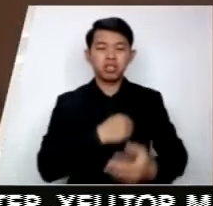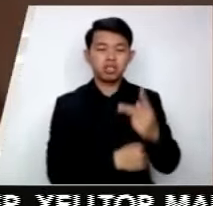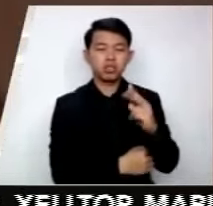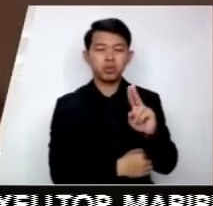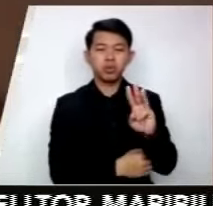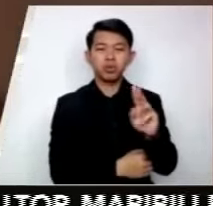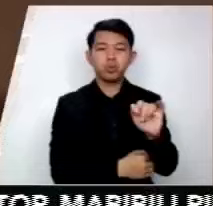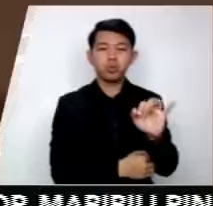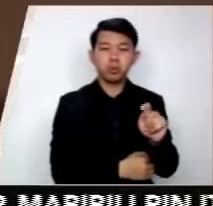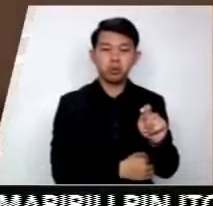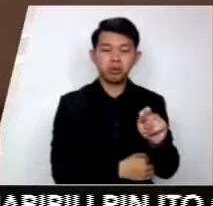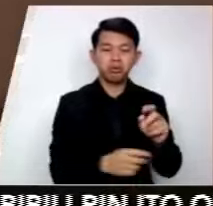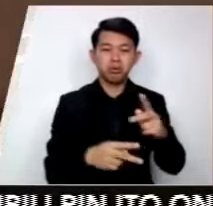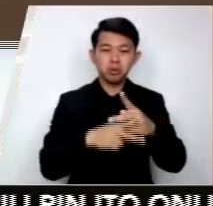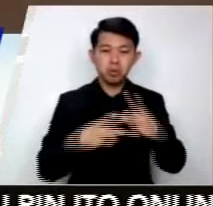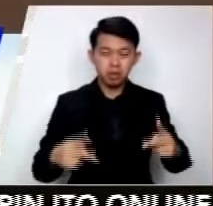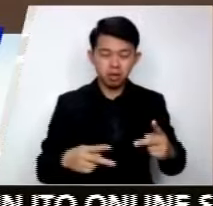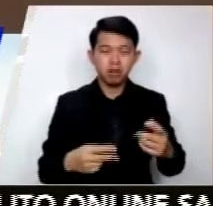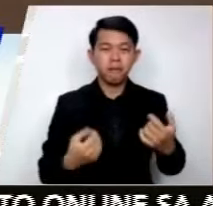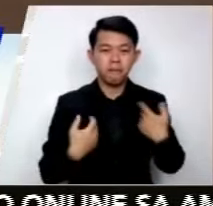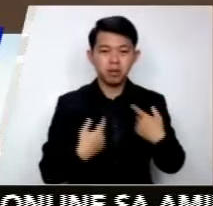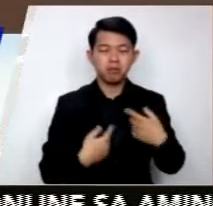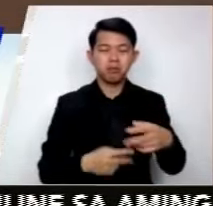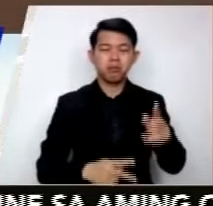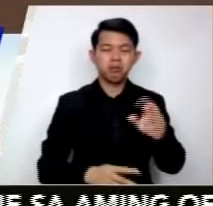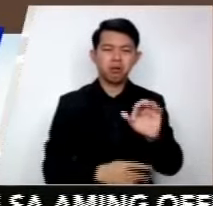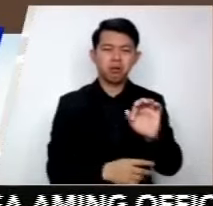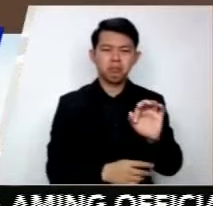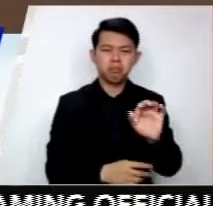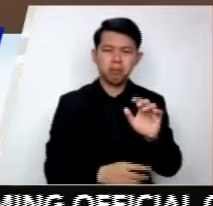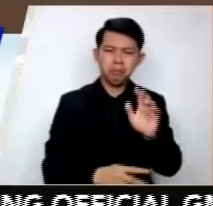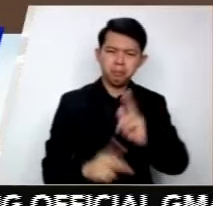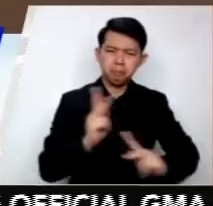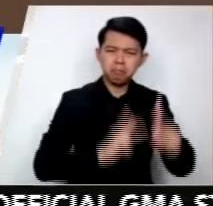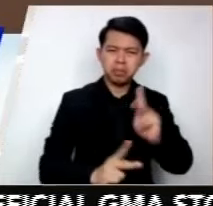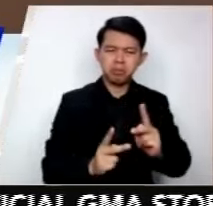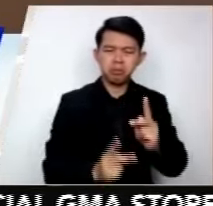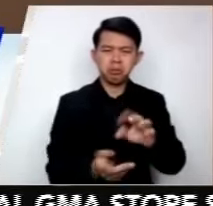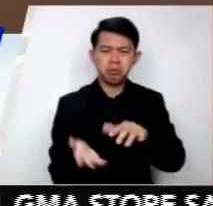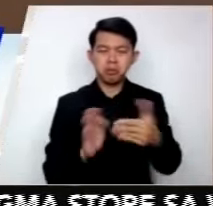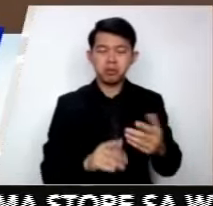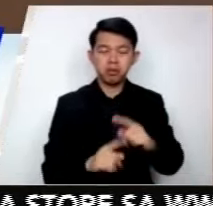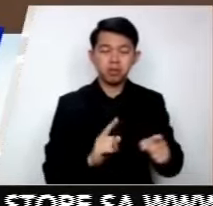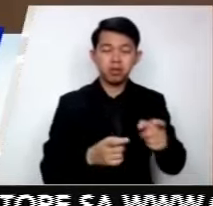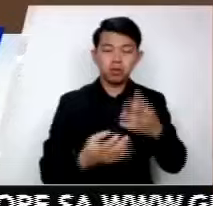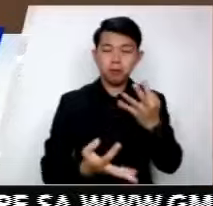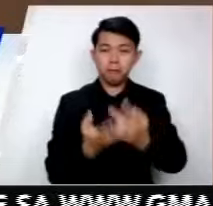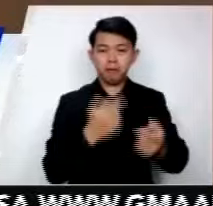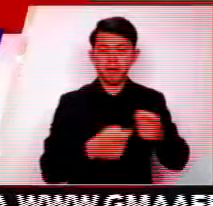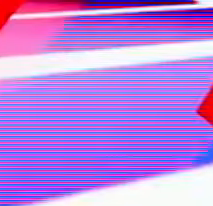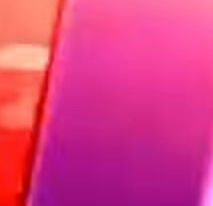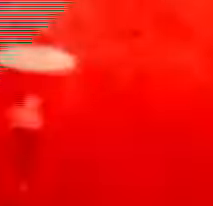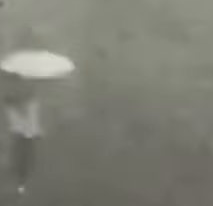karamihan mga worker naapula na ang sunog pero patuloy pang Inaalam ang sanh